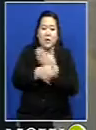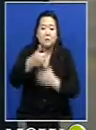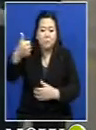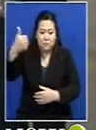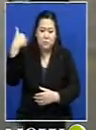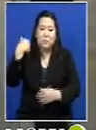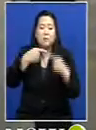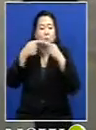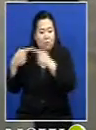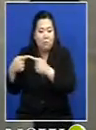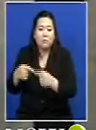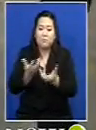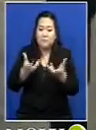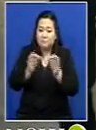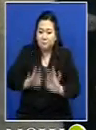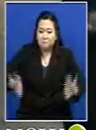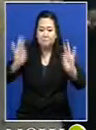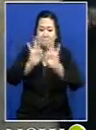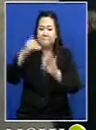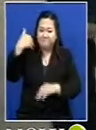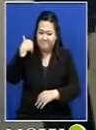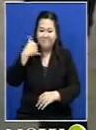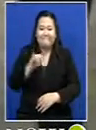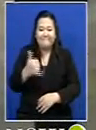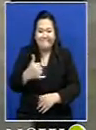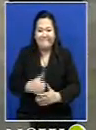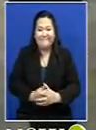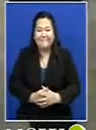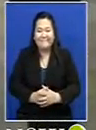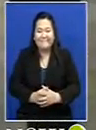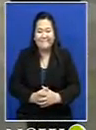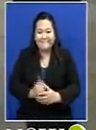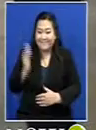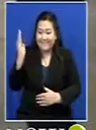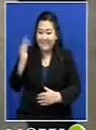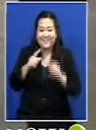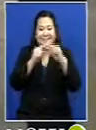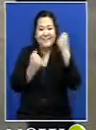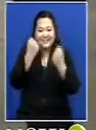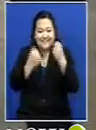จะมีเอกสารสำคัญอยู่ในนั้นด้วยหรือเปล่าไม่แน่ใจนะคะเป็นเรื่องของแท็กซี่ที่ทำความดีก็ต้องชื่นชมค่ะ